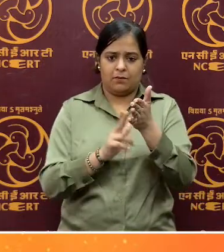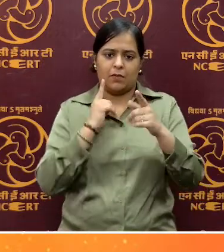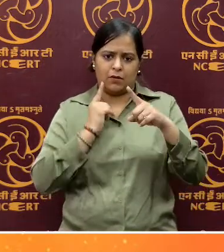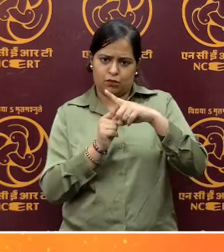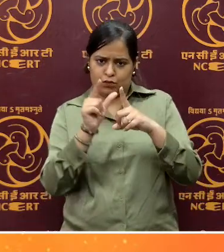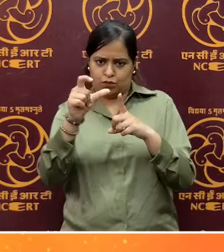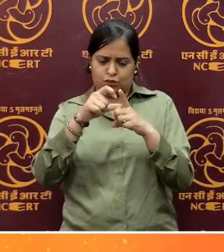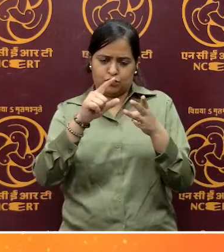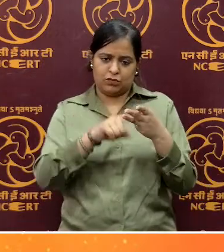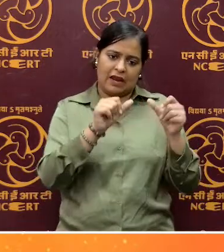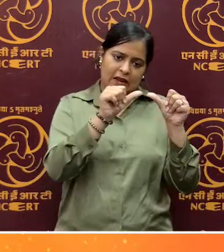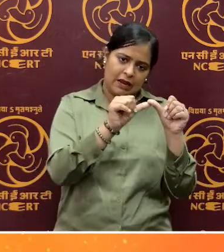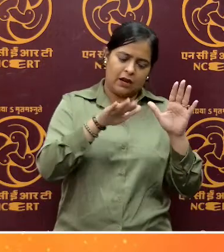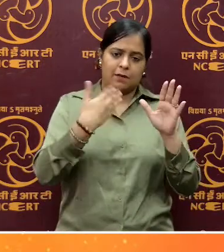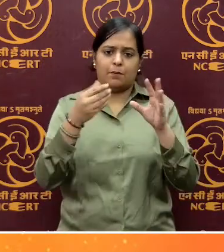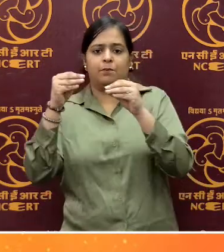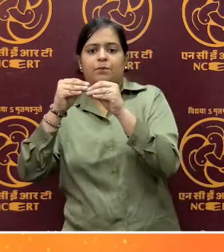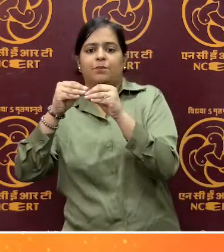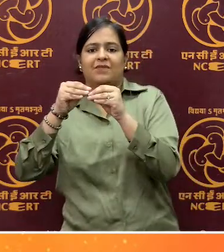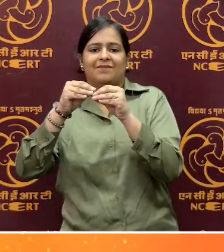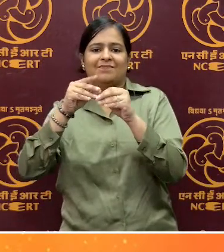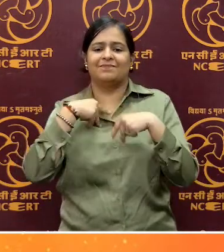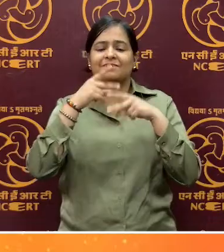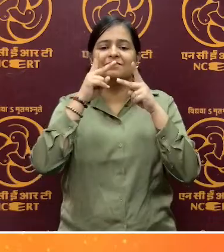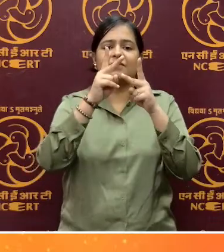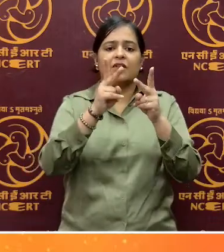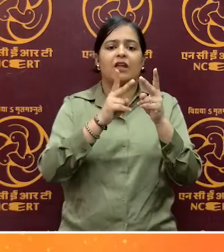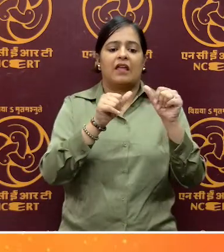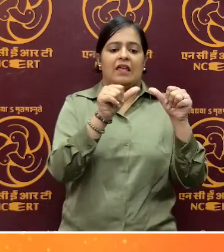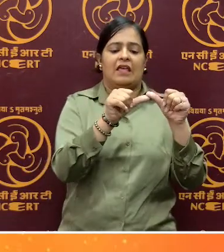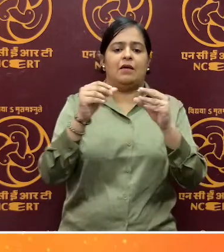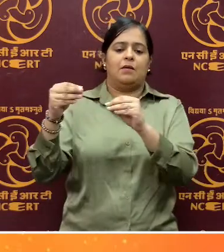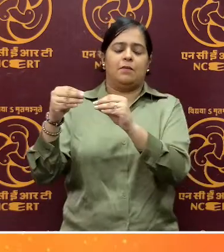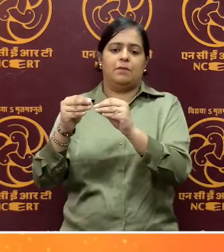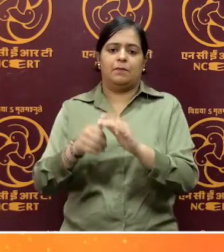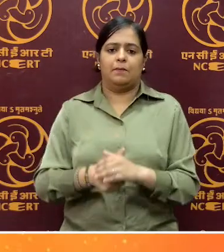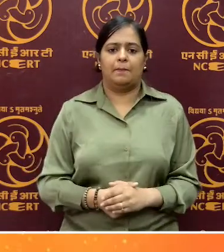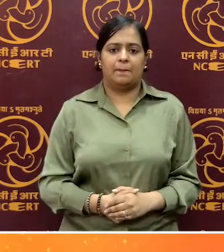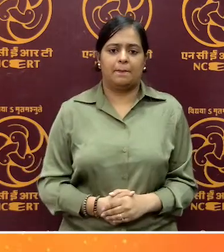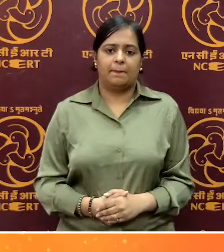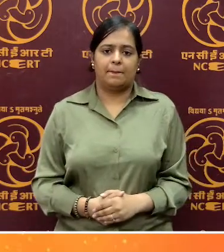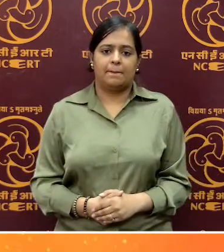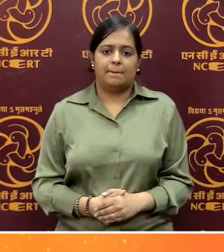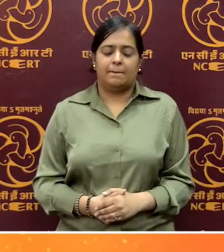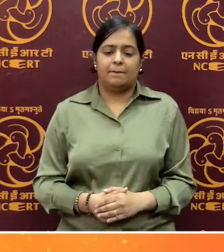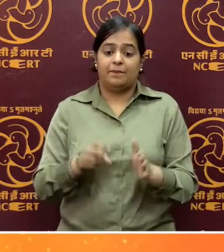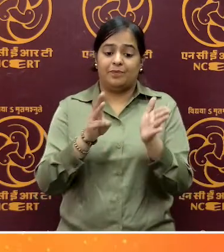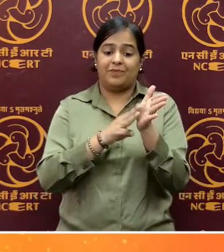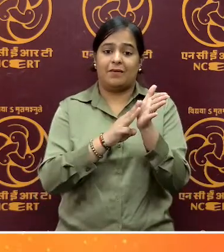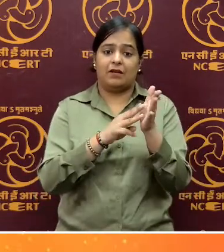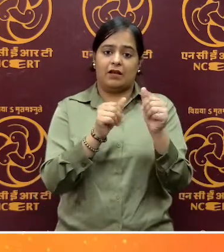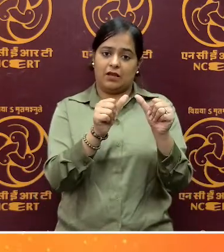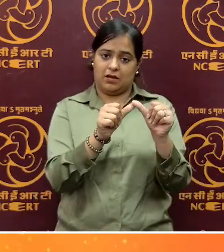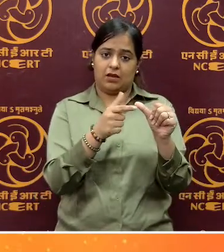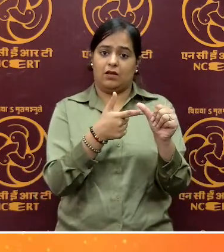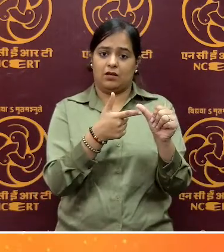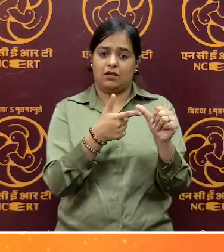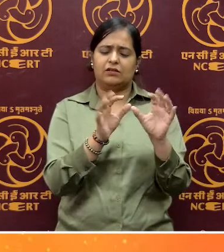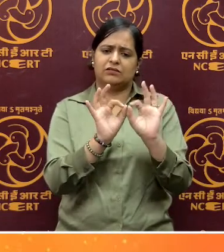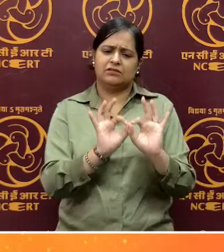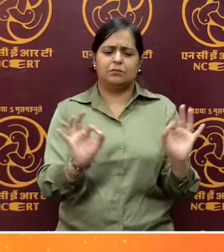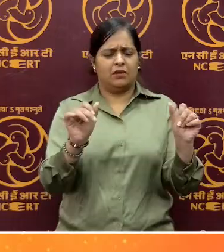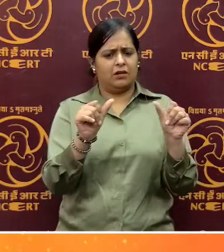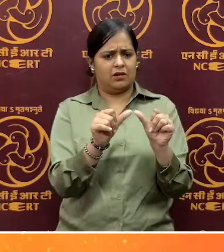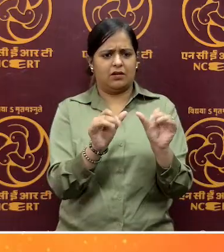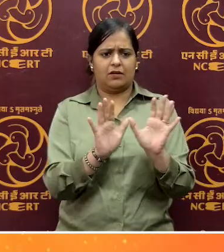इसको लिखने का तरीका is between 2 vertical bars, vertical lines, the magnitude of A or simply A, that's